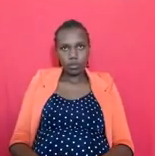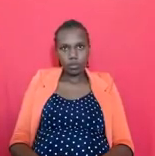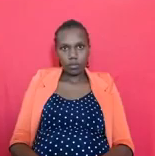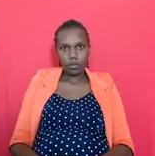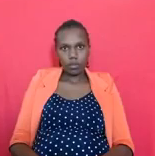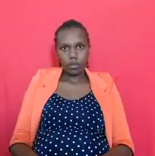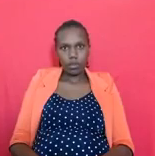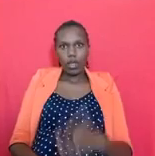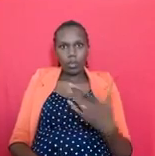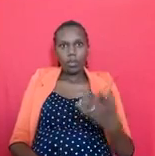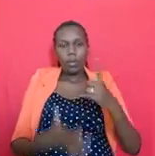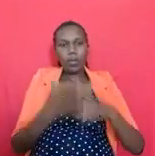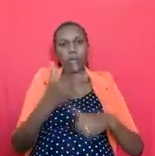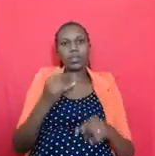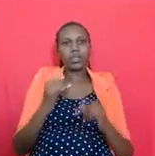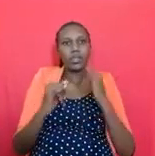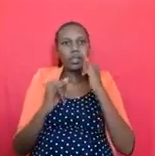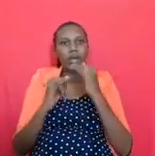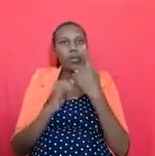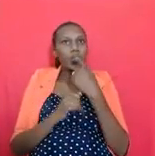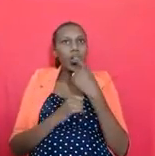Karatadi gaka na kade kitu watia.